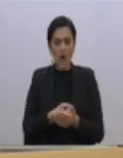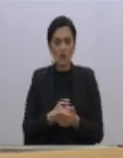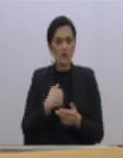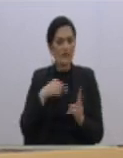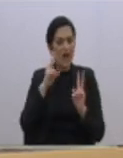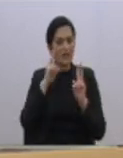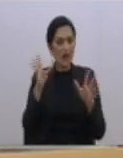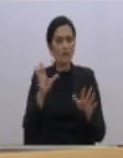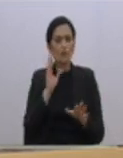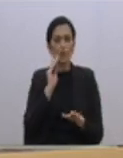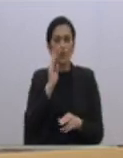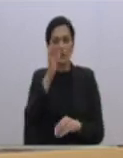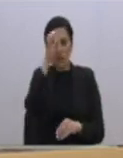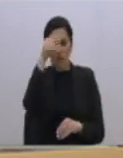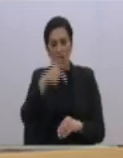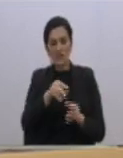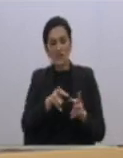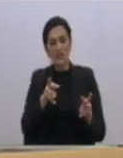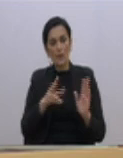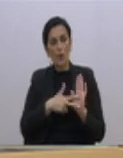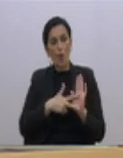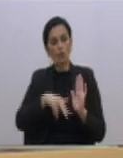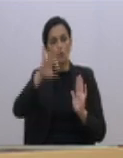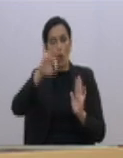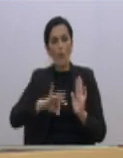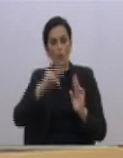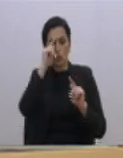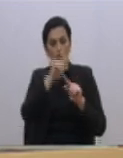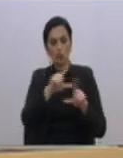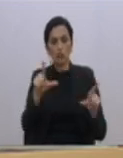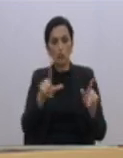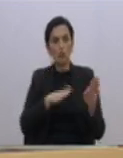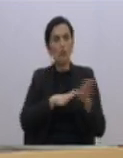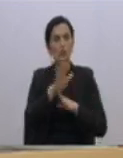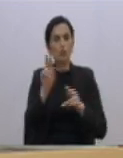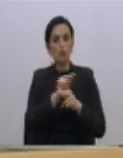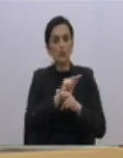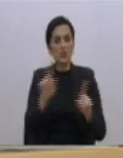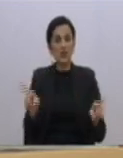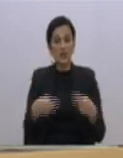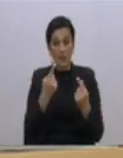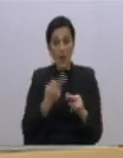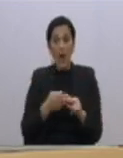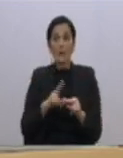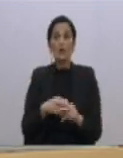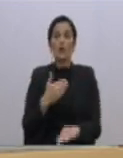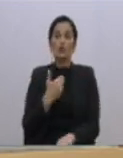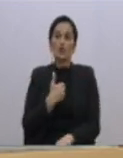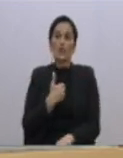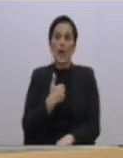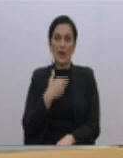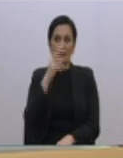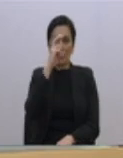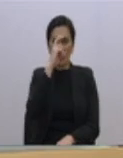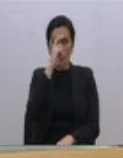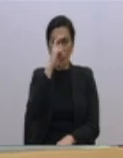ვიცით, როდის მოახერხებს განათლების სამინისტრო 80% სკოლების სრულ რეაბილიტაციას. ამიტომაც ჩვენ